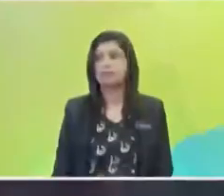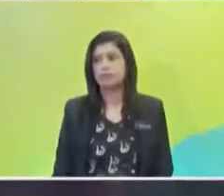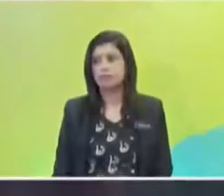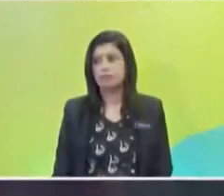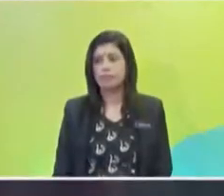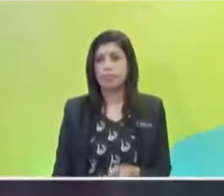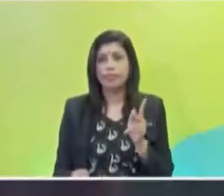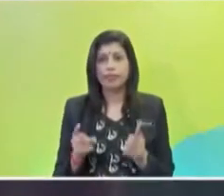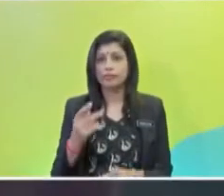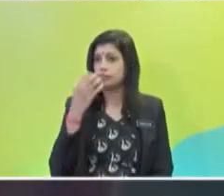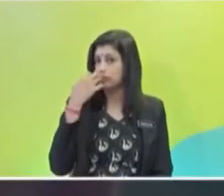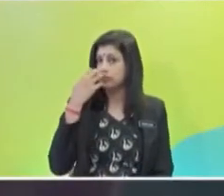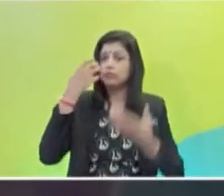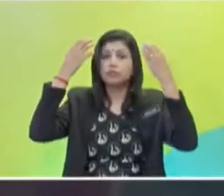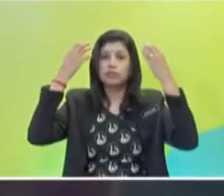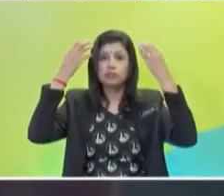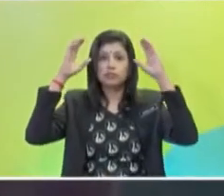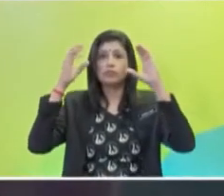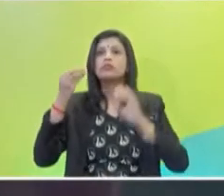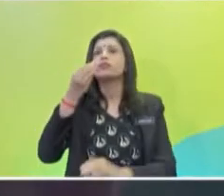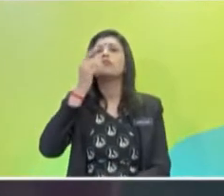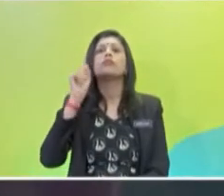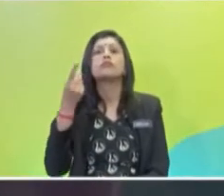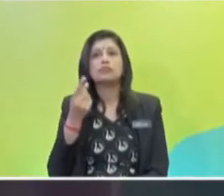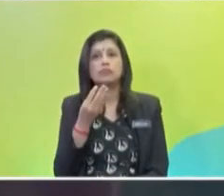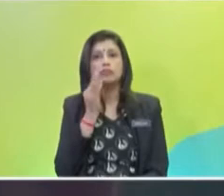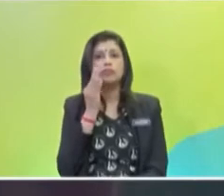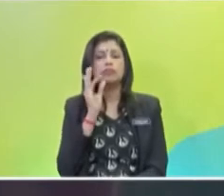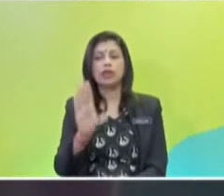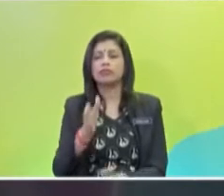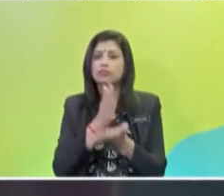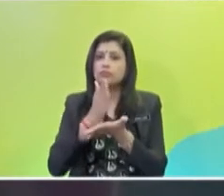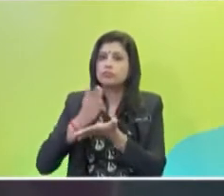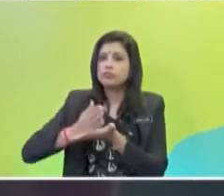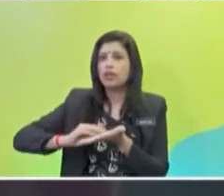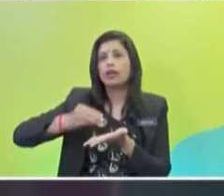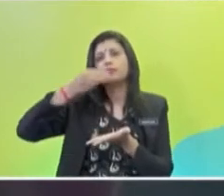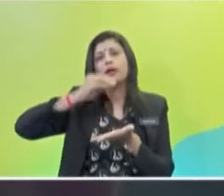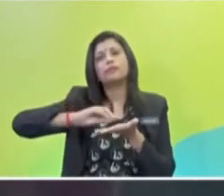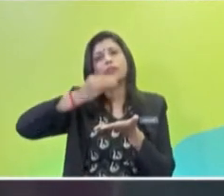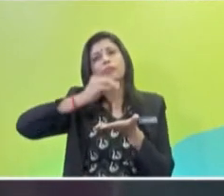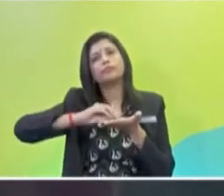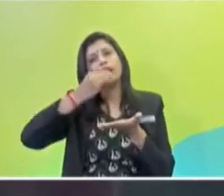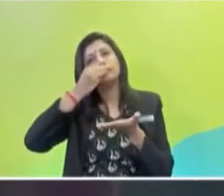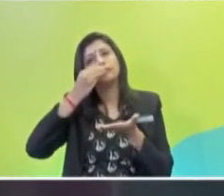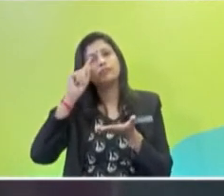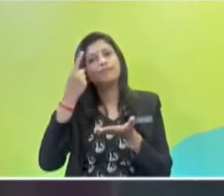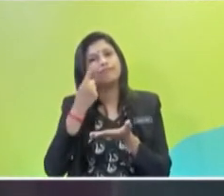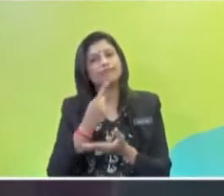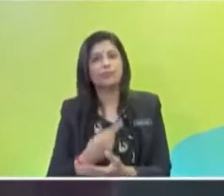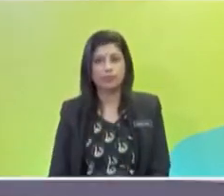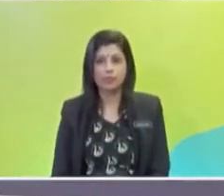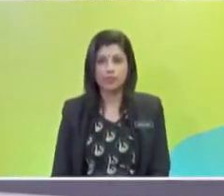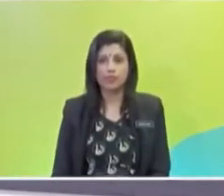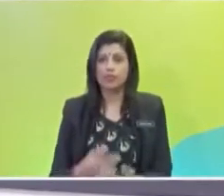kalau nanas? Kalau nanas, cikgu suka dimakan begitu sahaja. Wah, sungguh segar dari ladang. Segar dari ladang. Apa kata